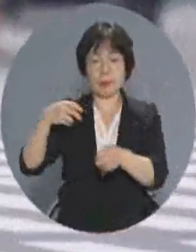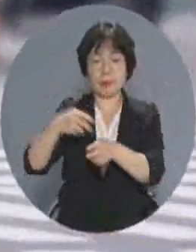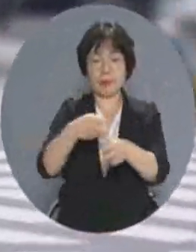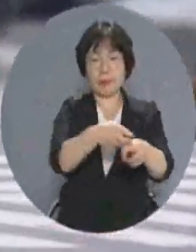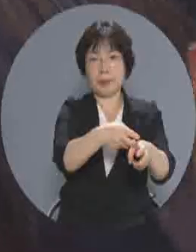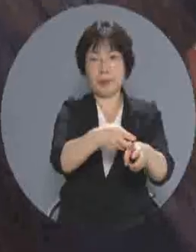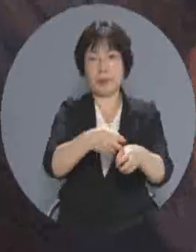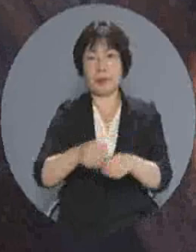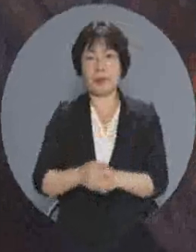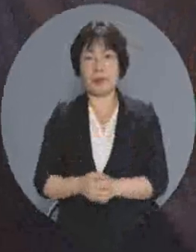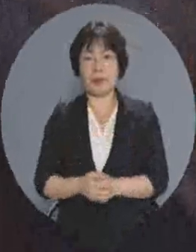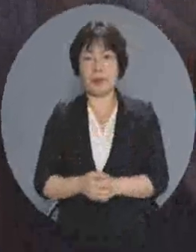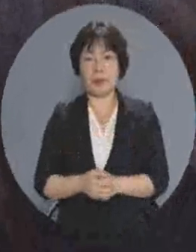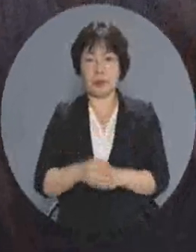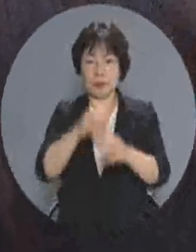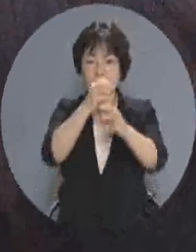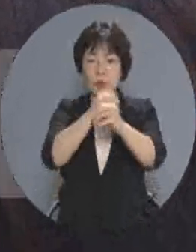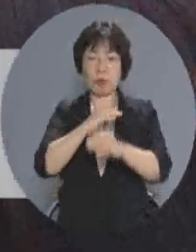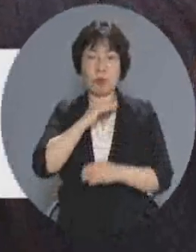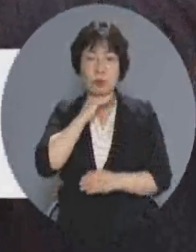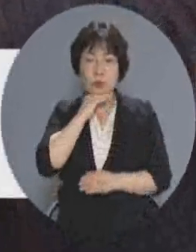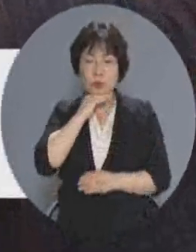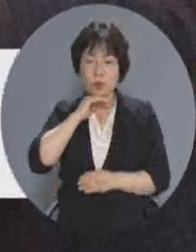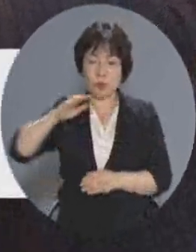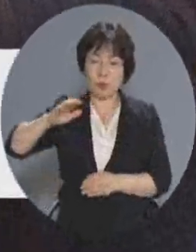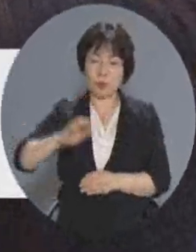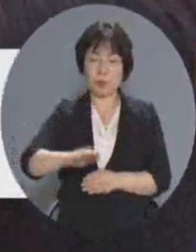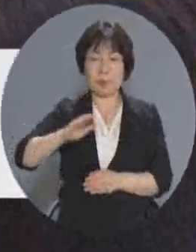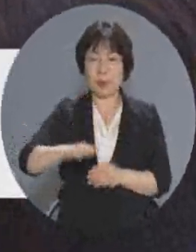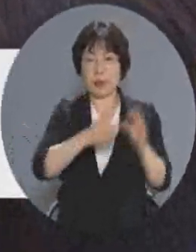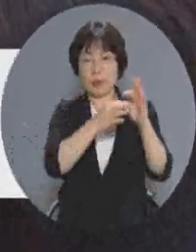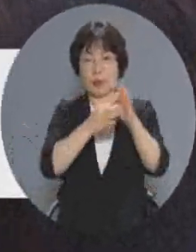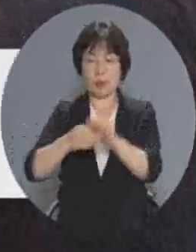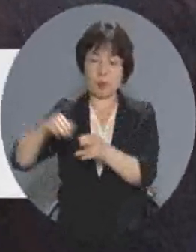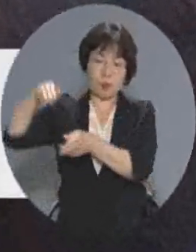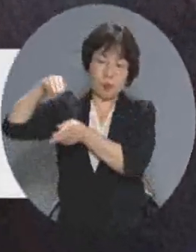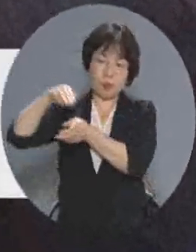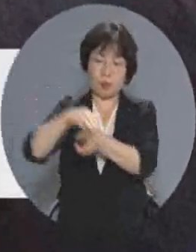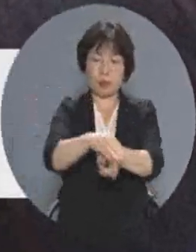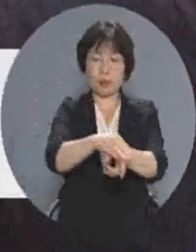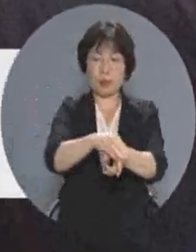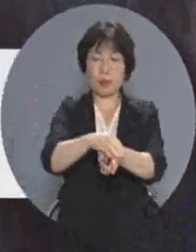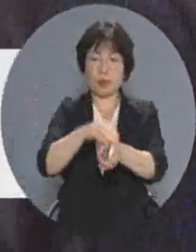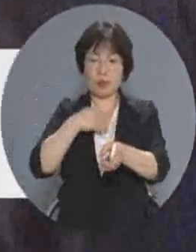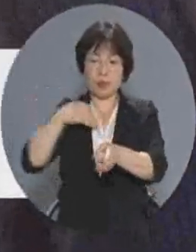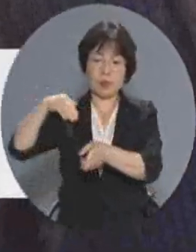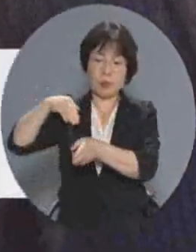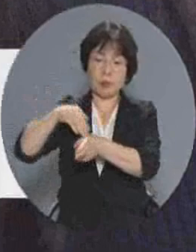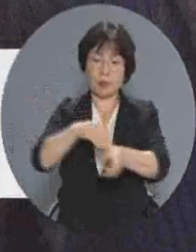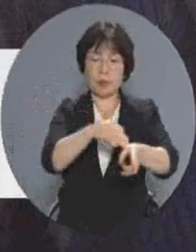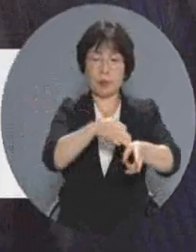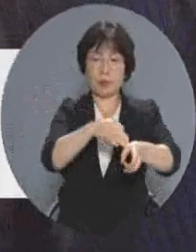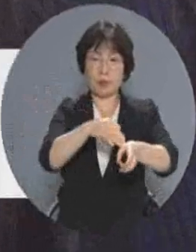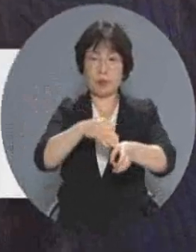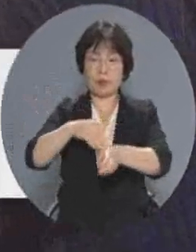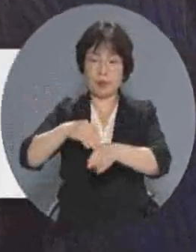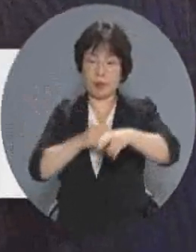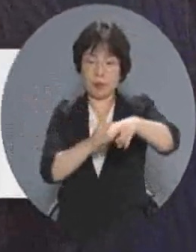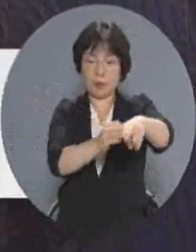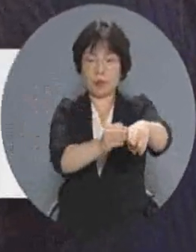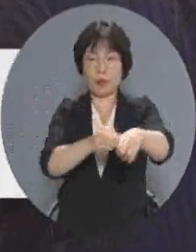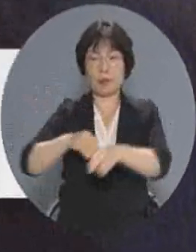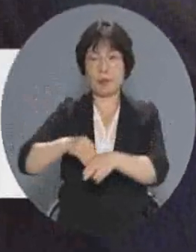들이받았습니다. 아니, 신호받고 있는데 사이드 울림처럼 막 차고 내더만 저 차를 들이받고 나 차